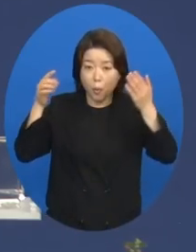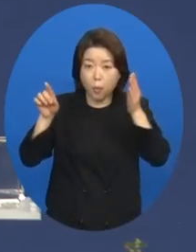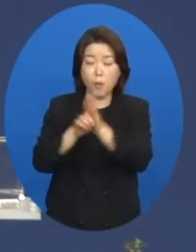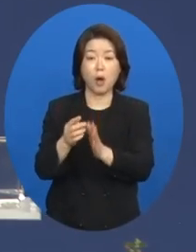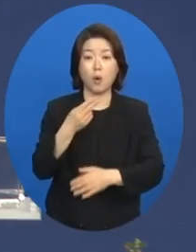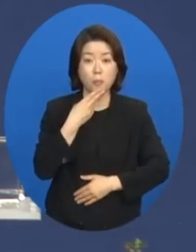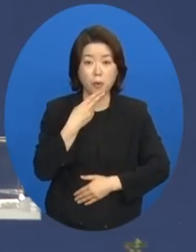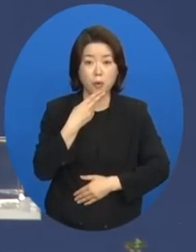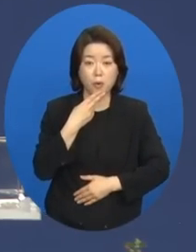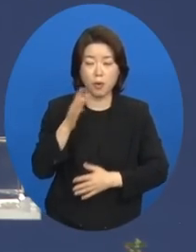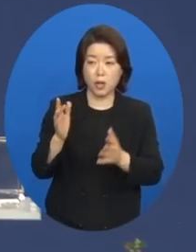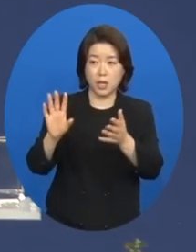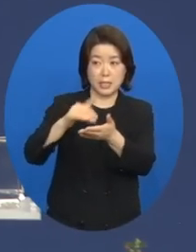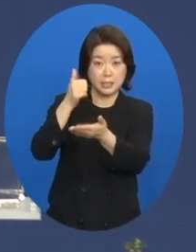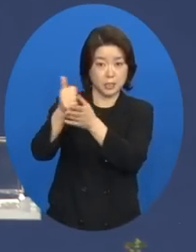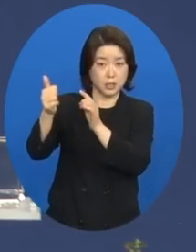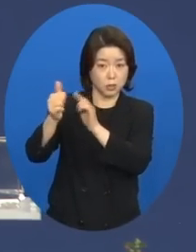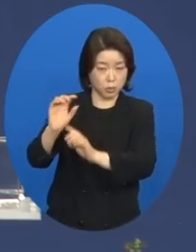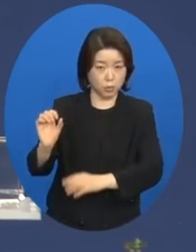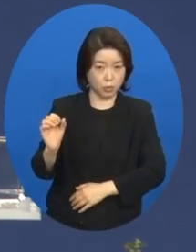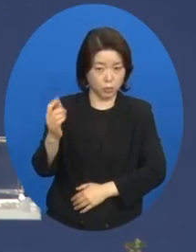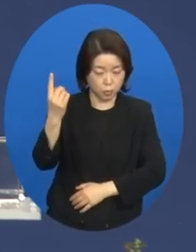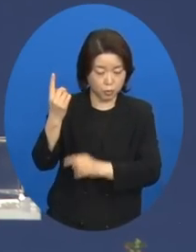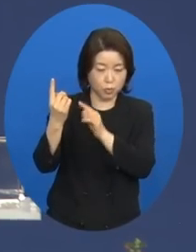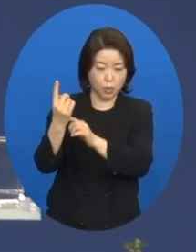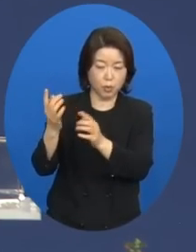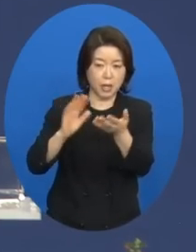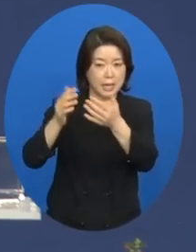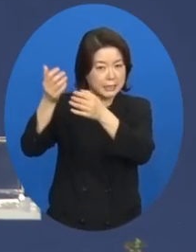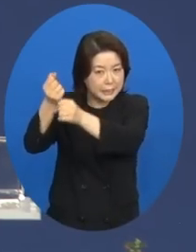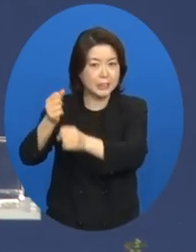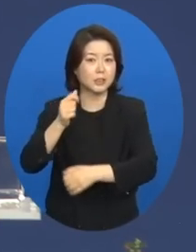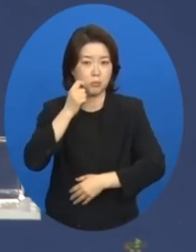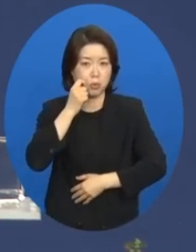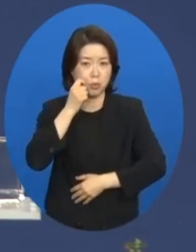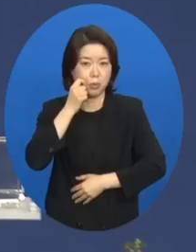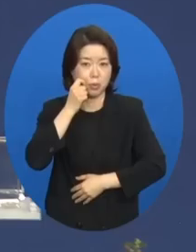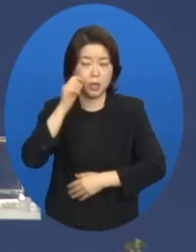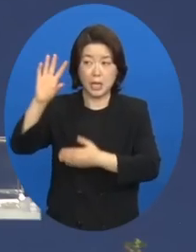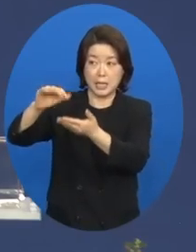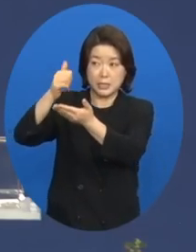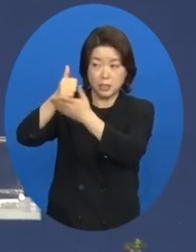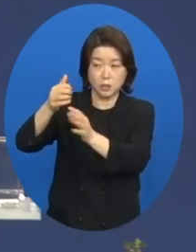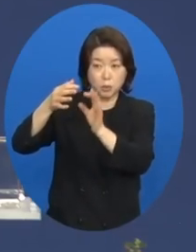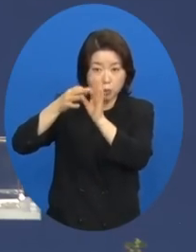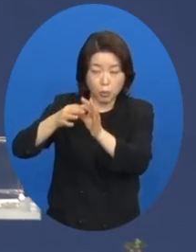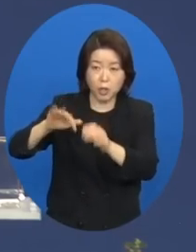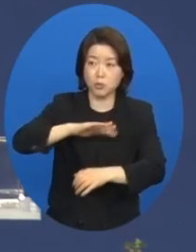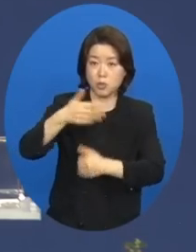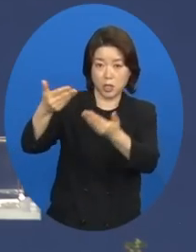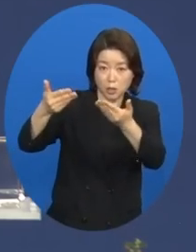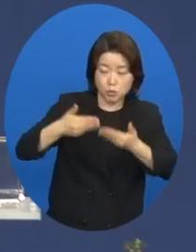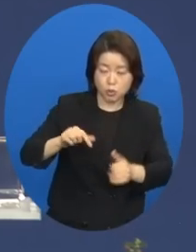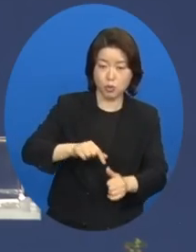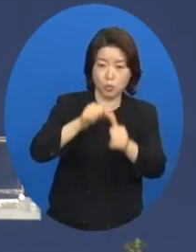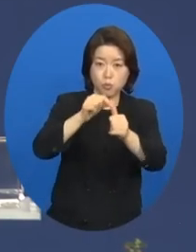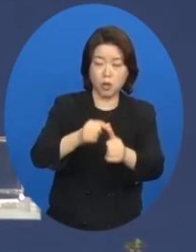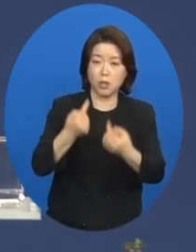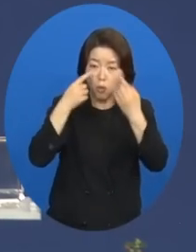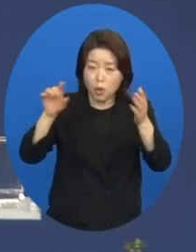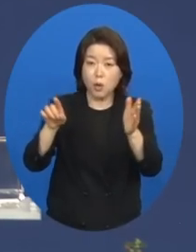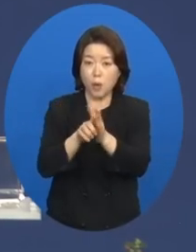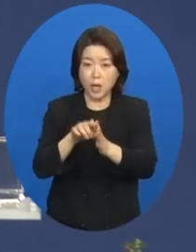없으면요 그리스도로서 예수님을 우리가 의지하지 않으니까 그리스도를 통해서 우리에게 주시는 구원도 구원의